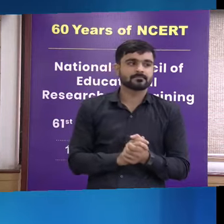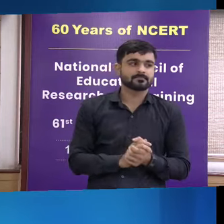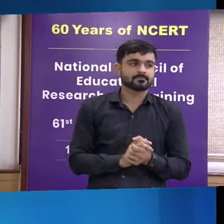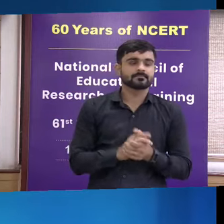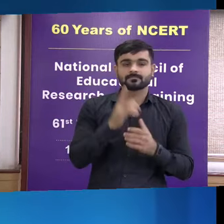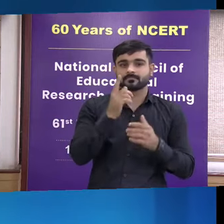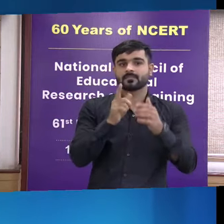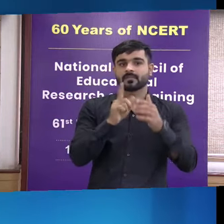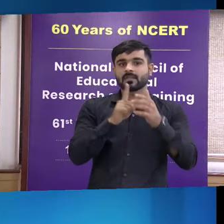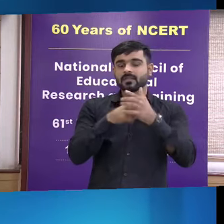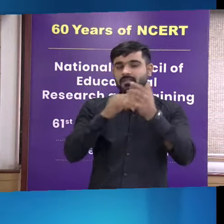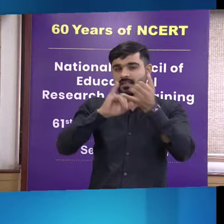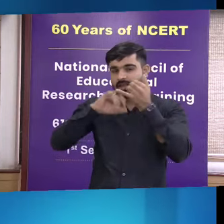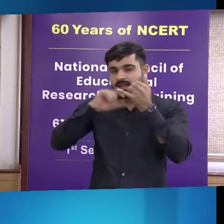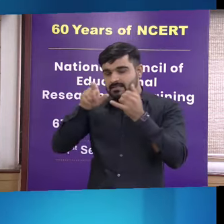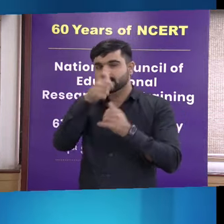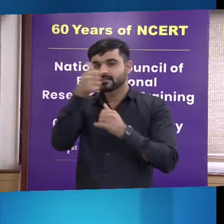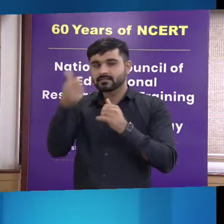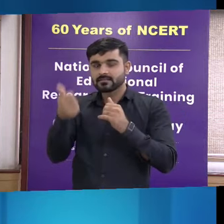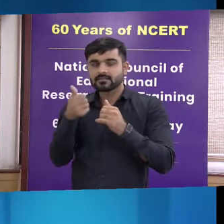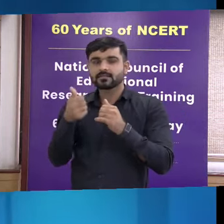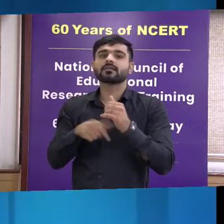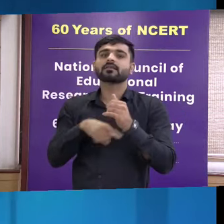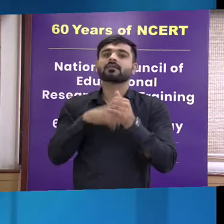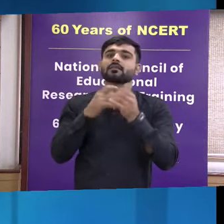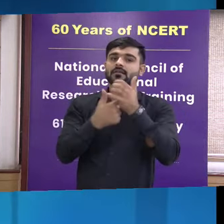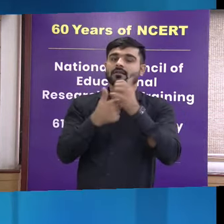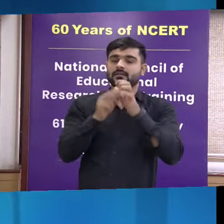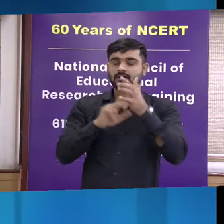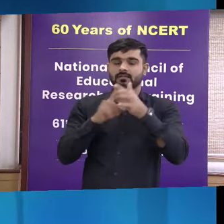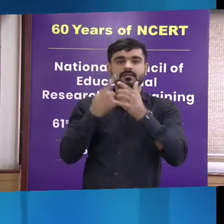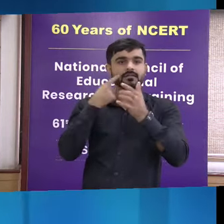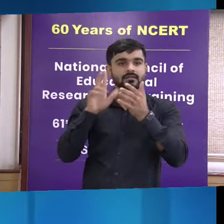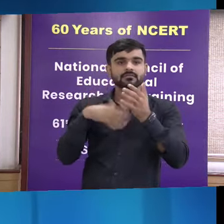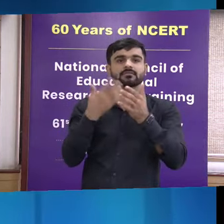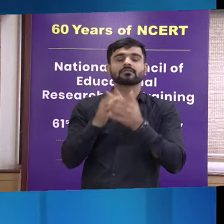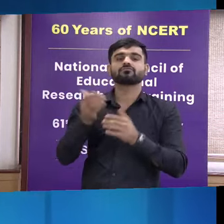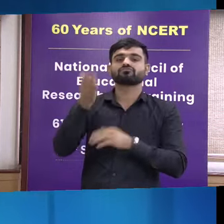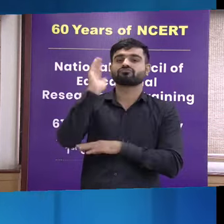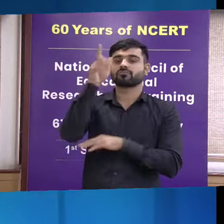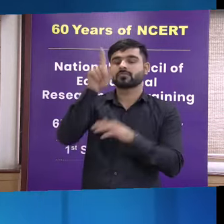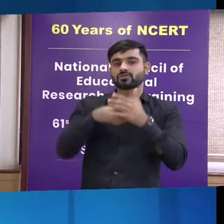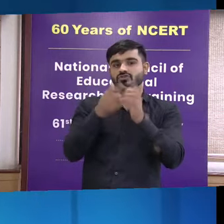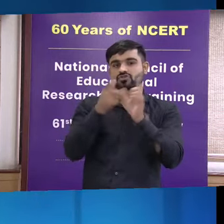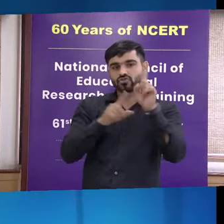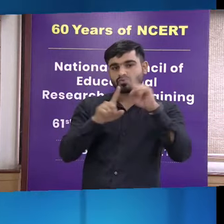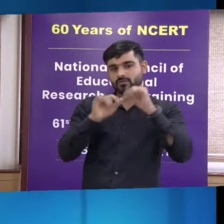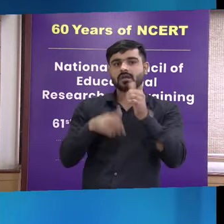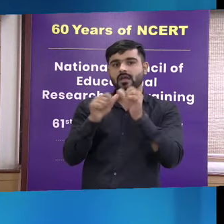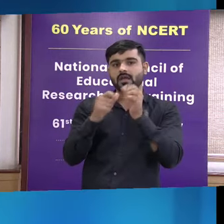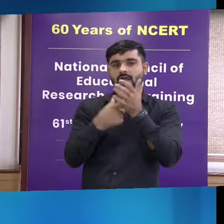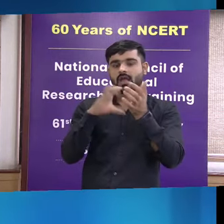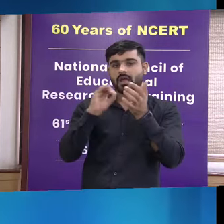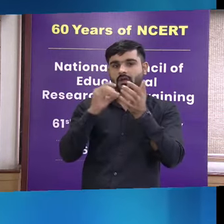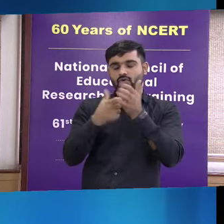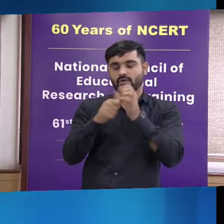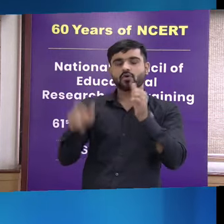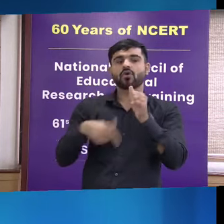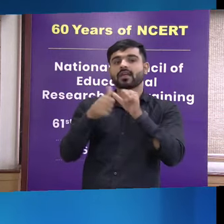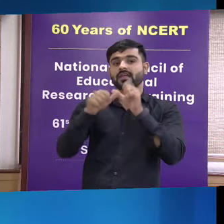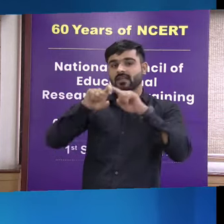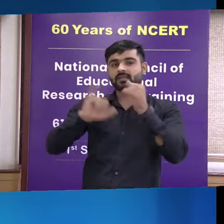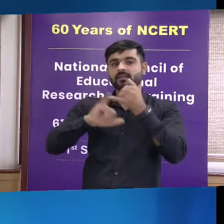संकाय अध्यक्षा महोदय प्रोफेसर अंजुम सीबिया, प्रोफेसर ज्योत्सना, प्रोफेसर रंजना अरोड़ा,